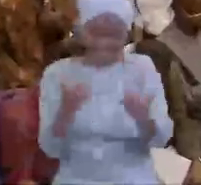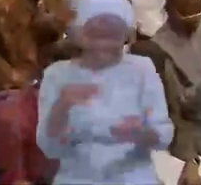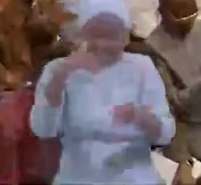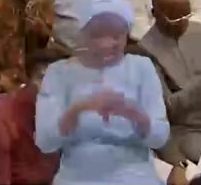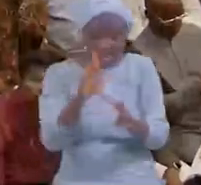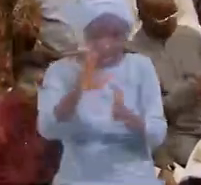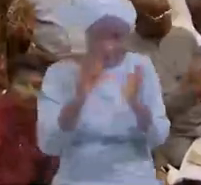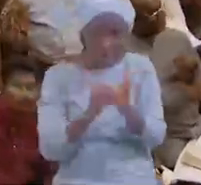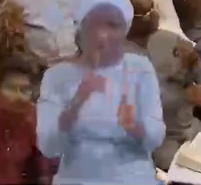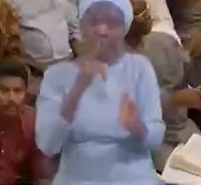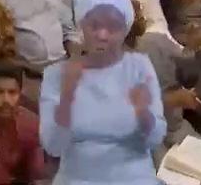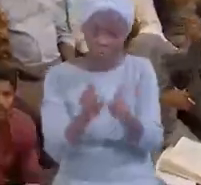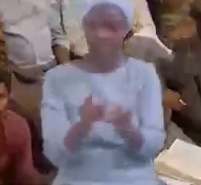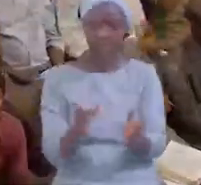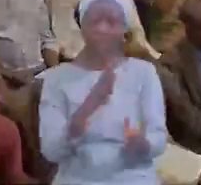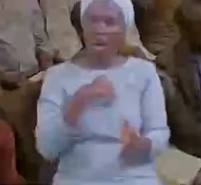qui déterminez